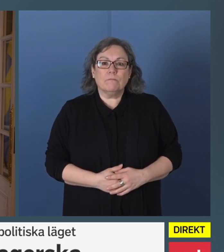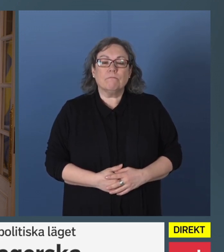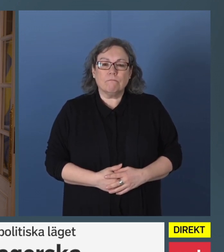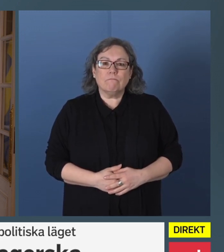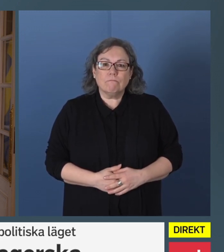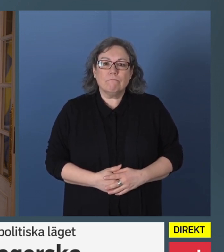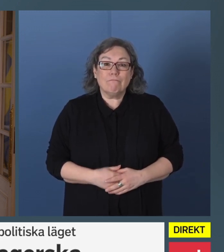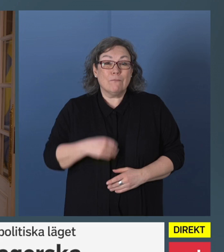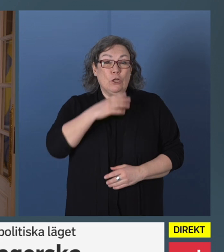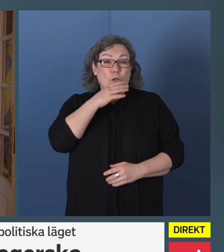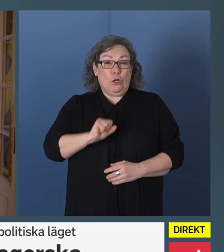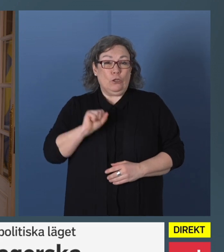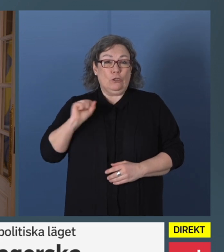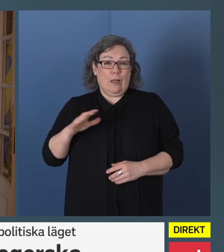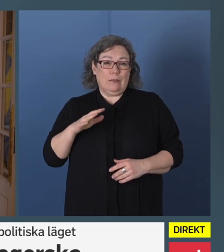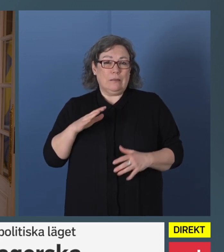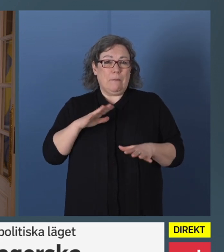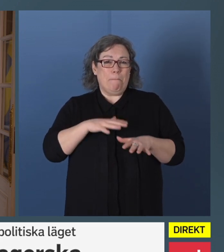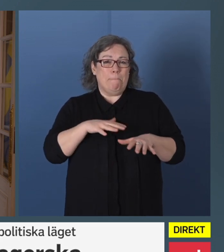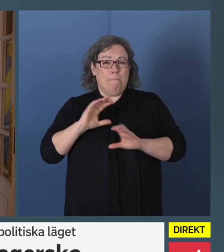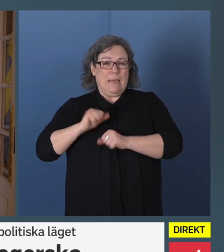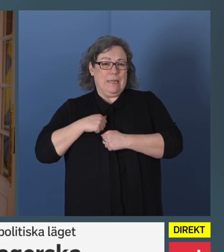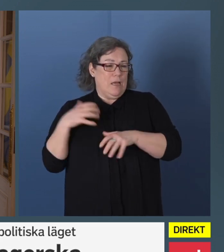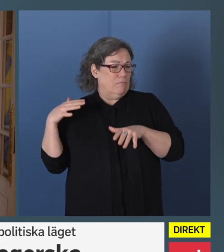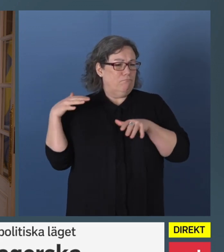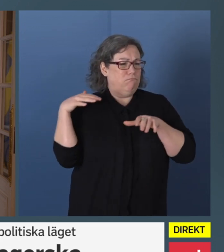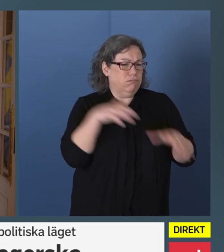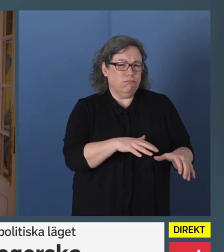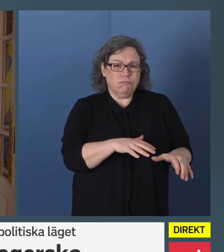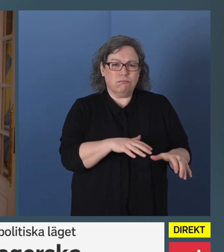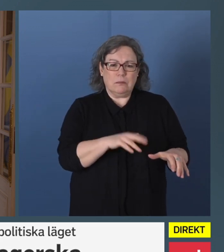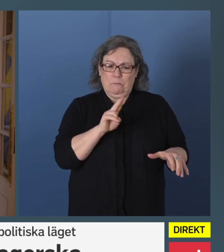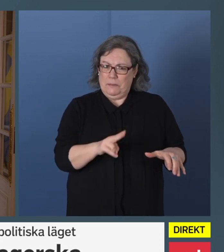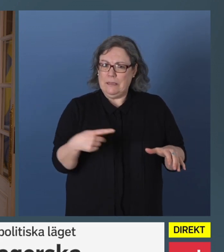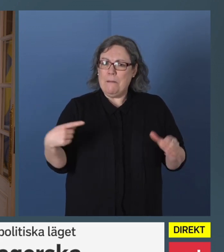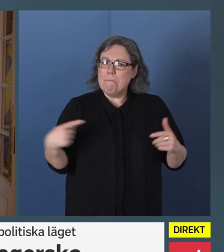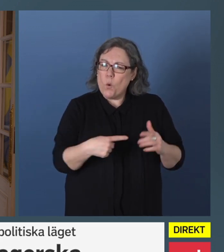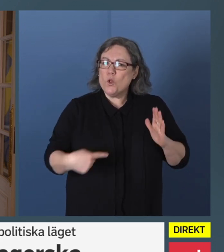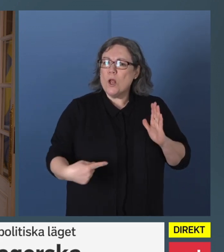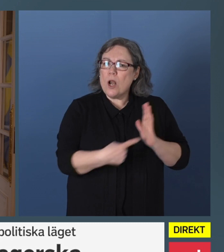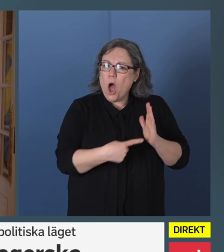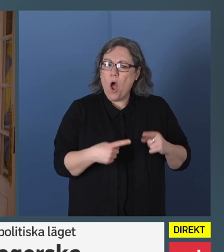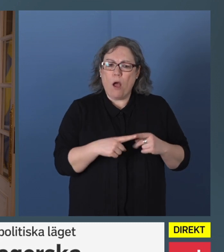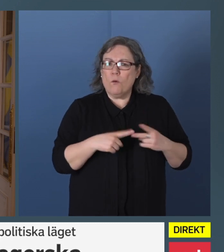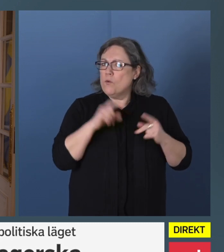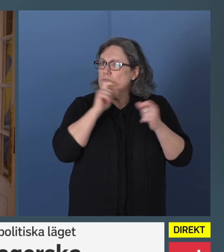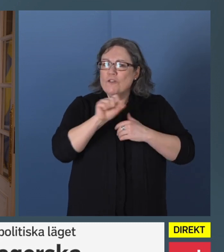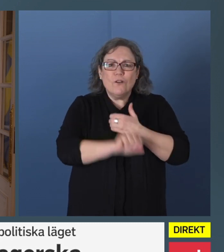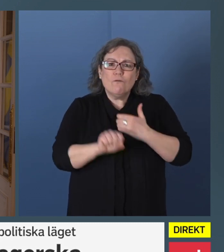Rysslands väpnade angrepp mot Ukraina är oprovocerat, olagligt och oförsvarligt.